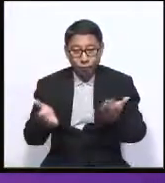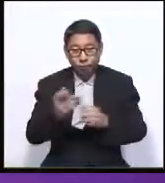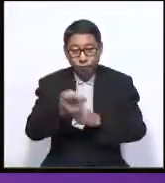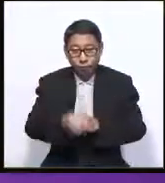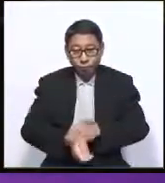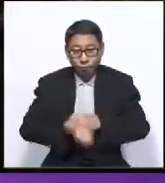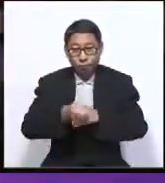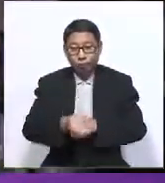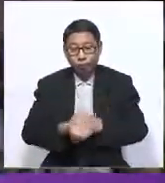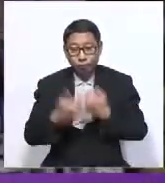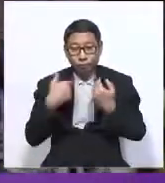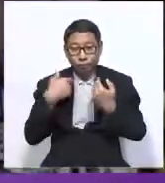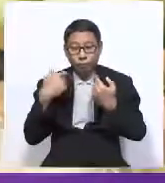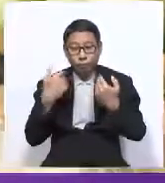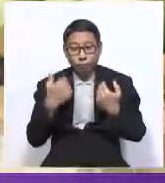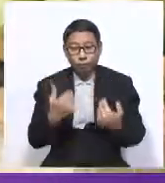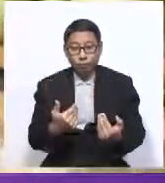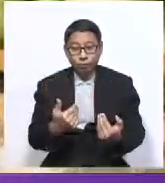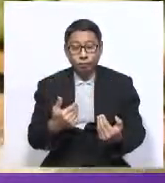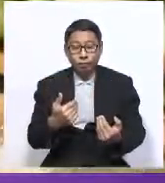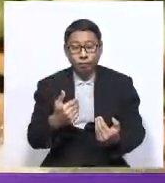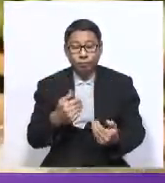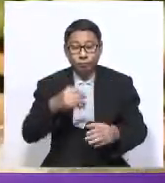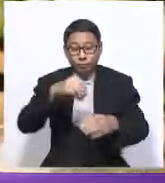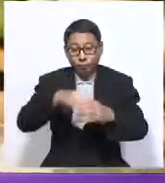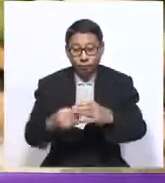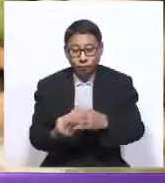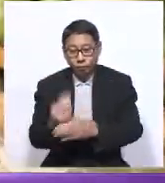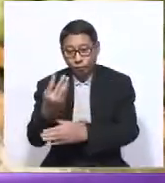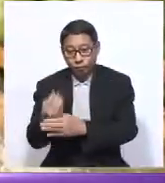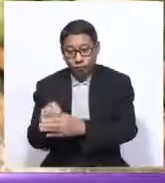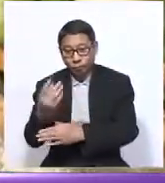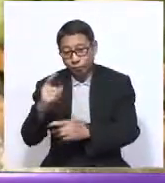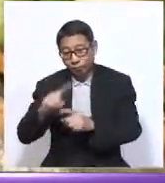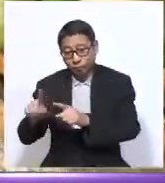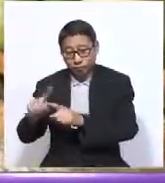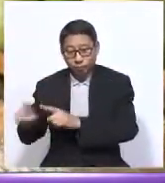พลังงานทดแทนผลิตภัณฑ์ของกลุ่มเกษตรกรแล้วก็แปลงปลูกผักอินทรีย์ด้วยนะคะ